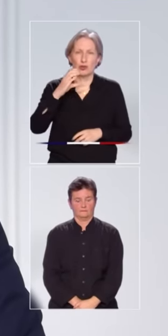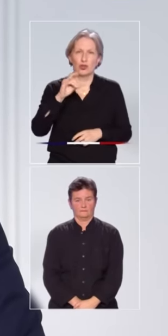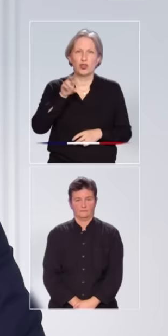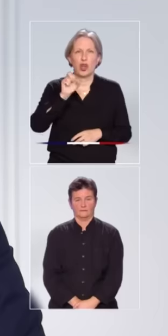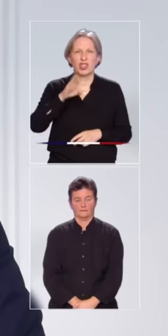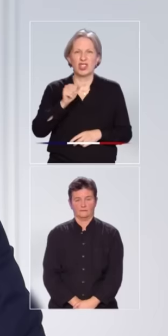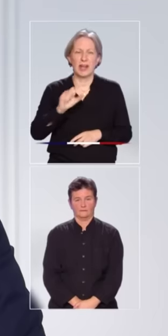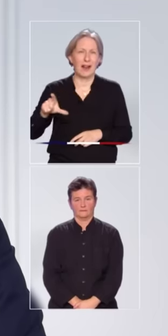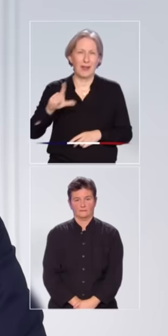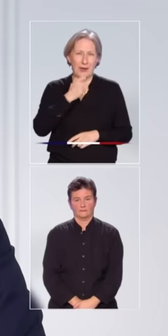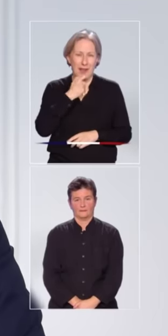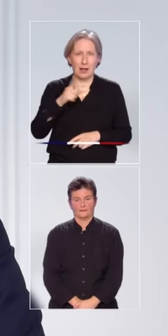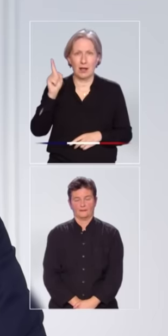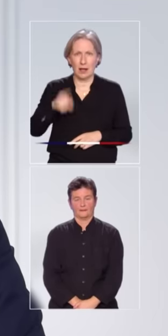paix.